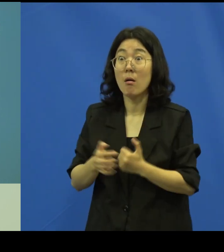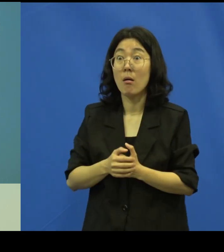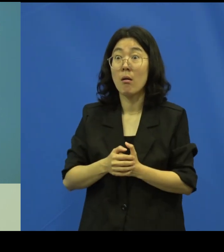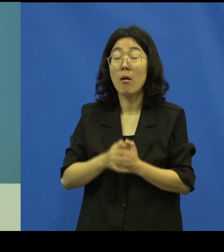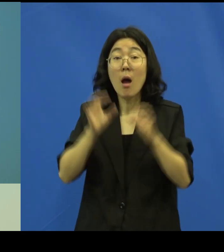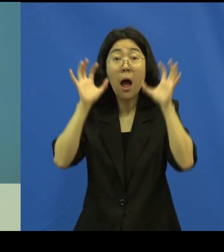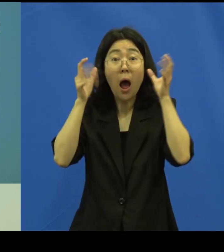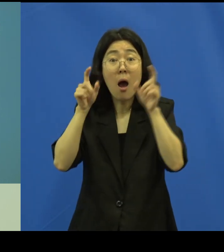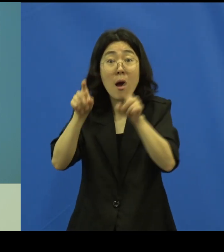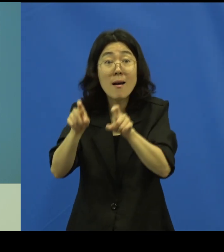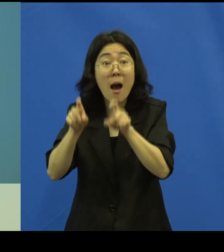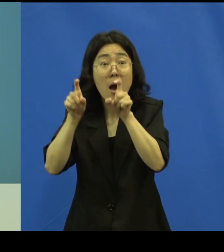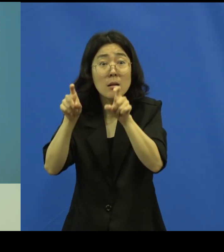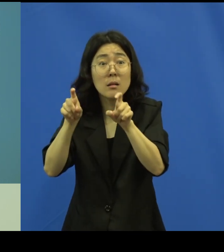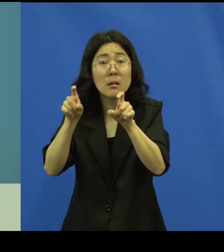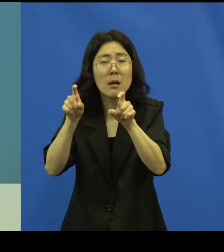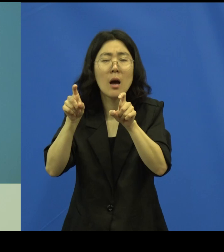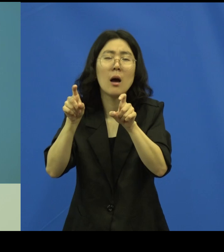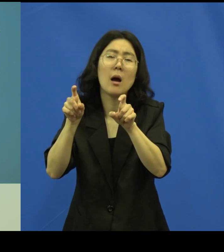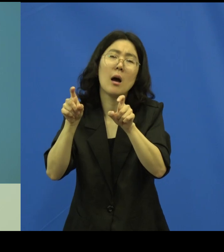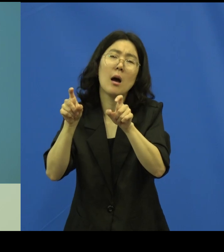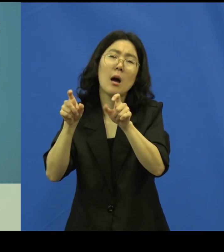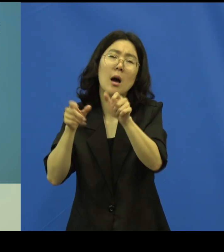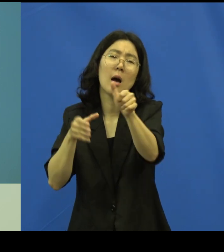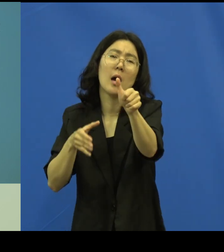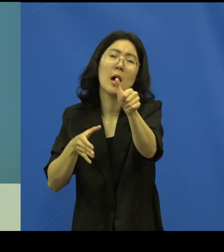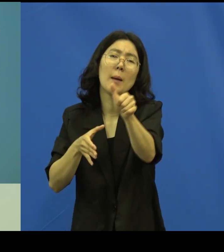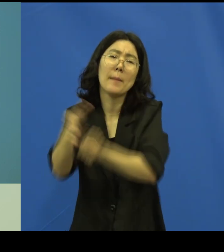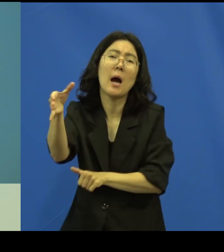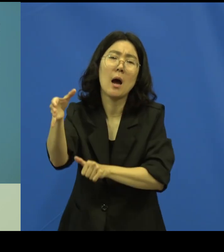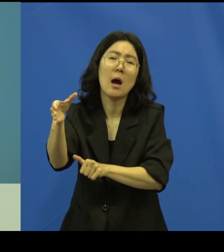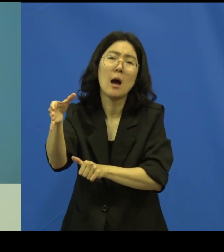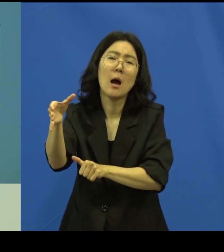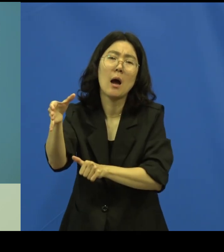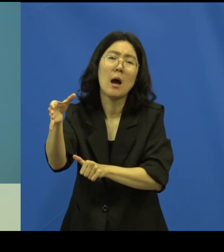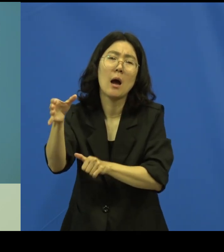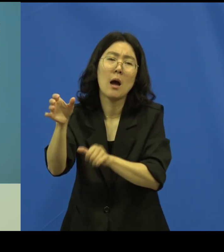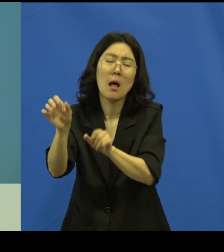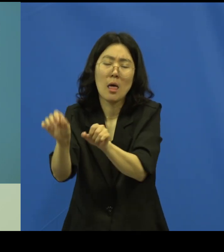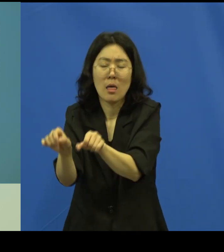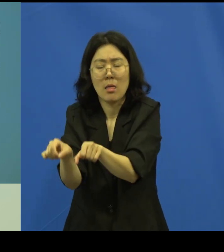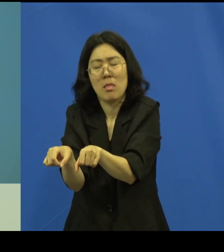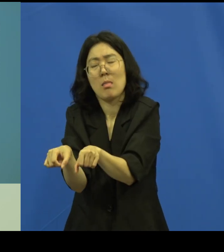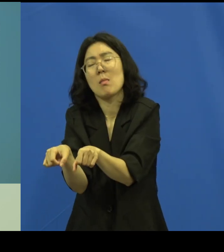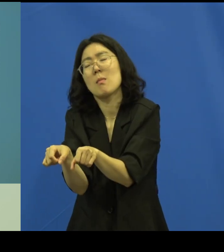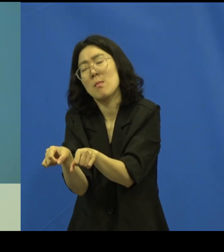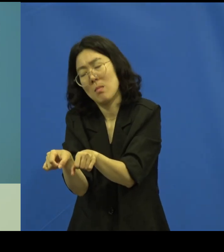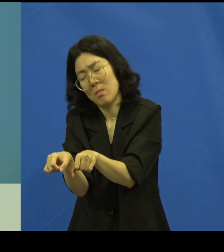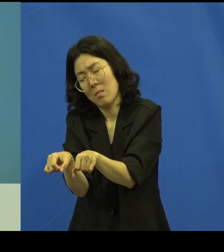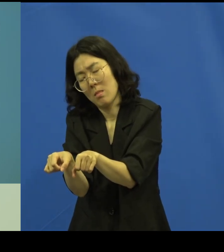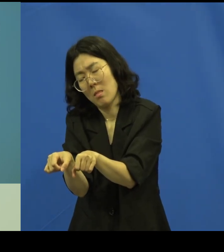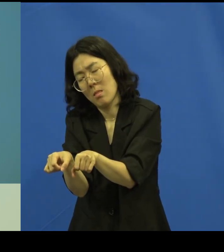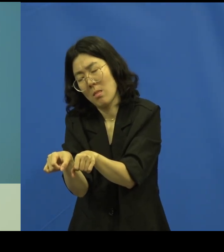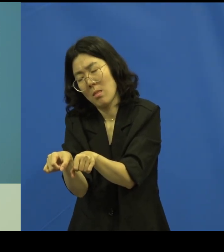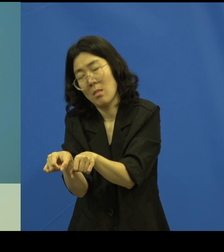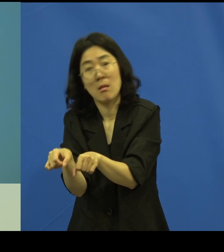그 어린 양은 일찍이 죽임을 당한 것 같더라. 어린 양인데 일찍이 죽임을 당한